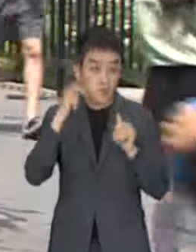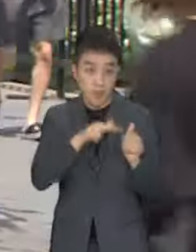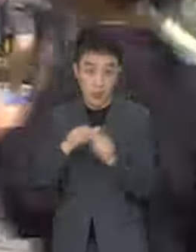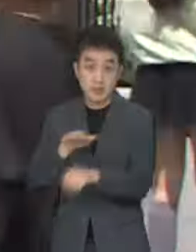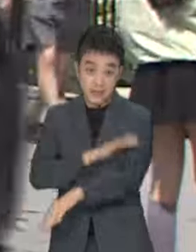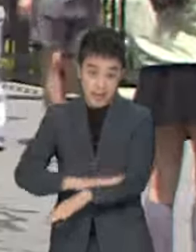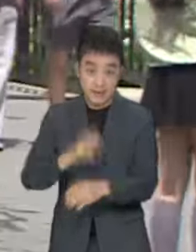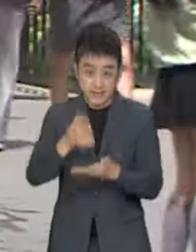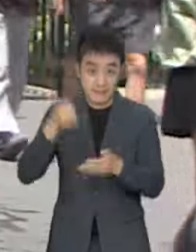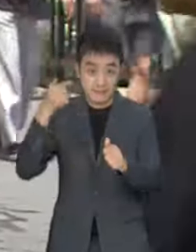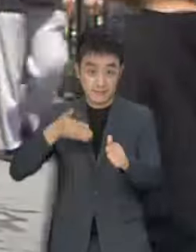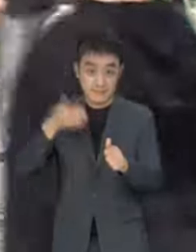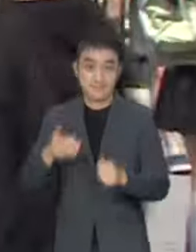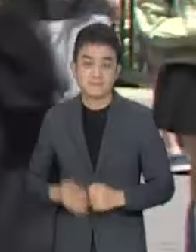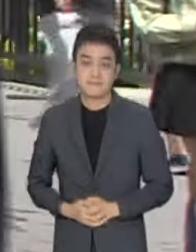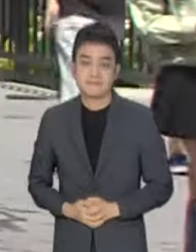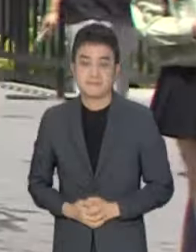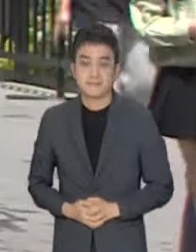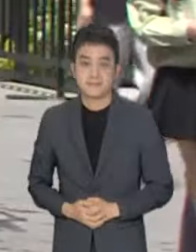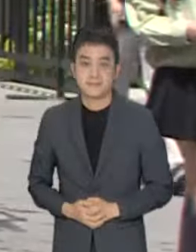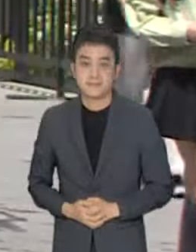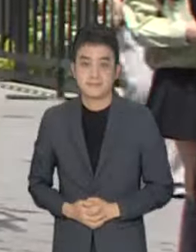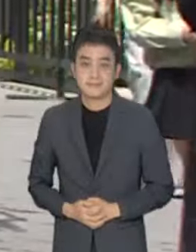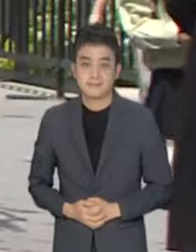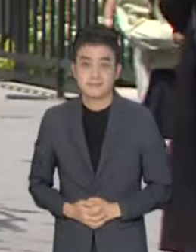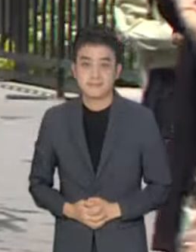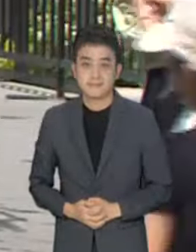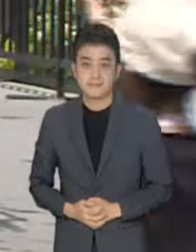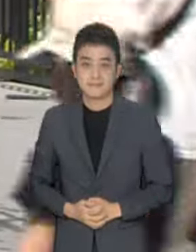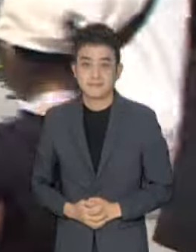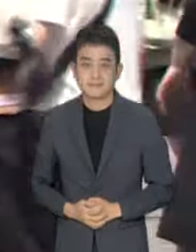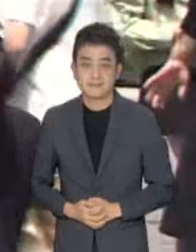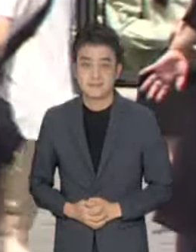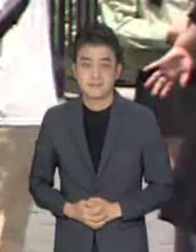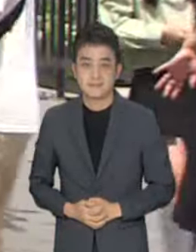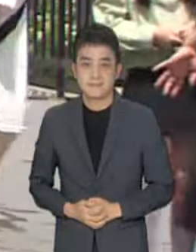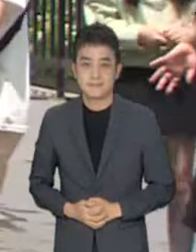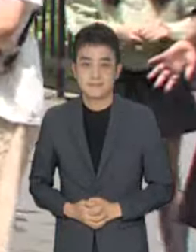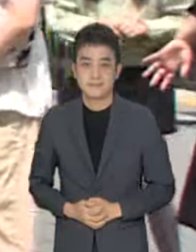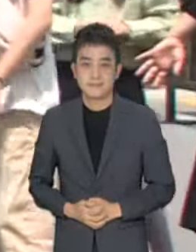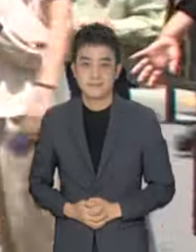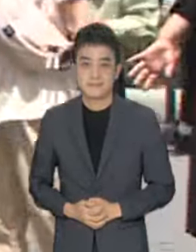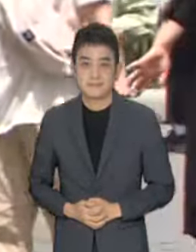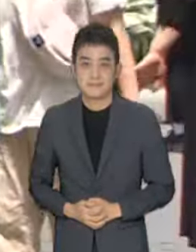없도록 대비 잘해주셔야겠습니다. 지금까지 광화문 광장에서 날씨 전해드렸습니다.